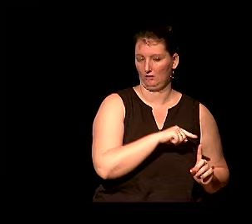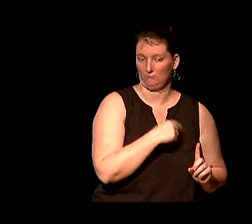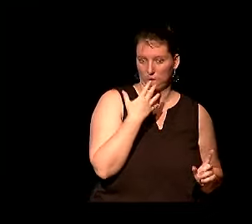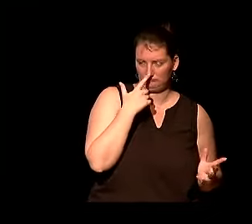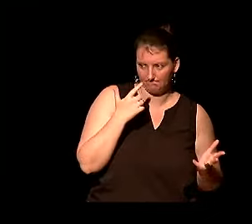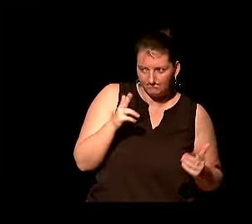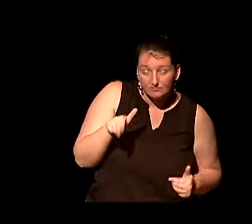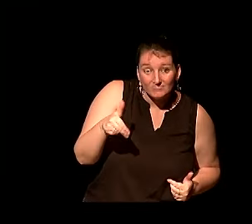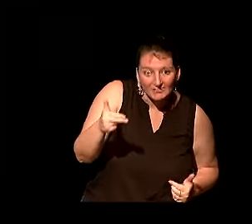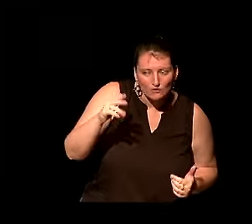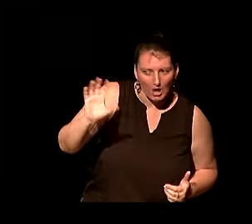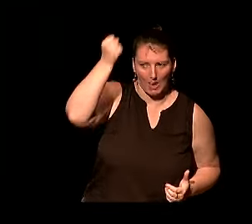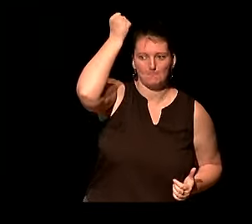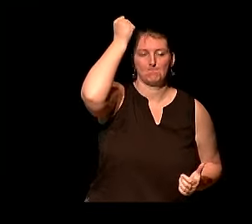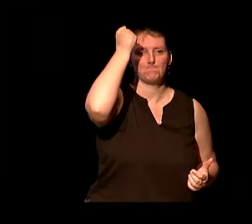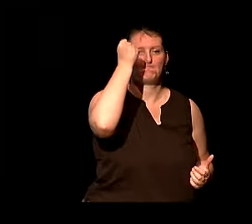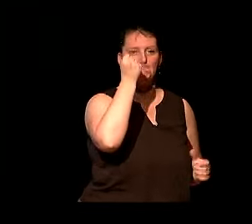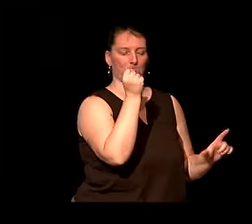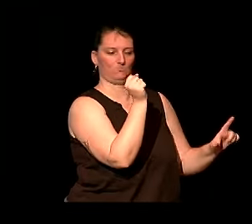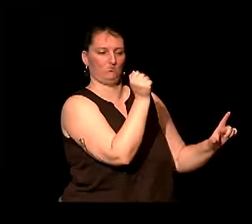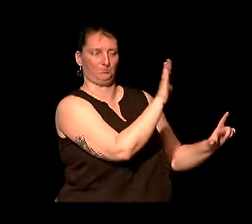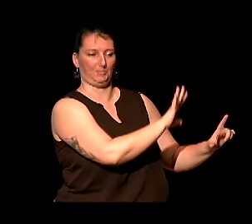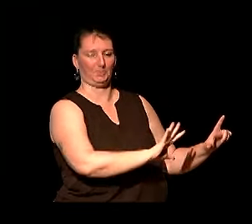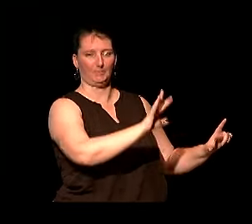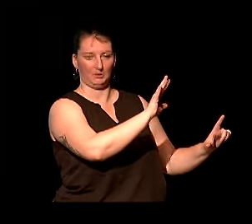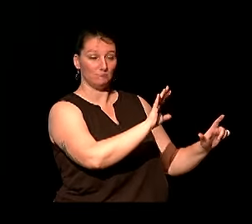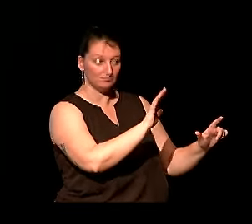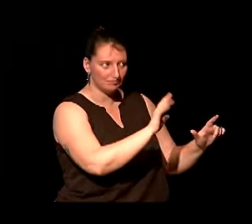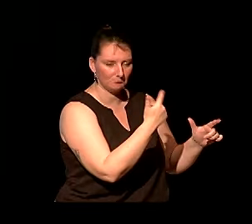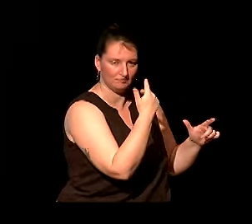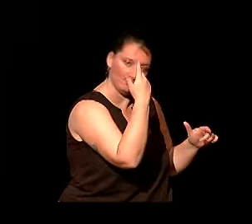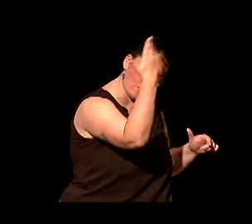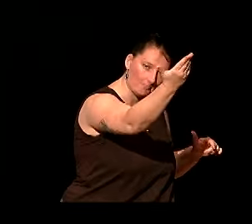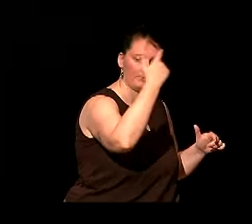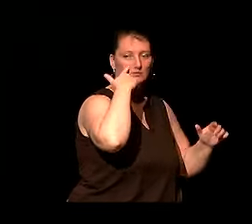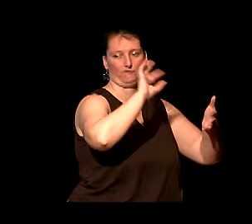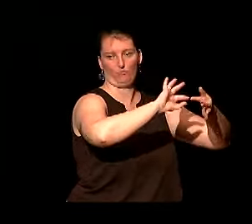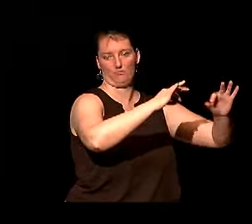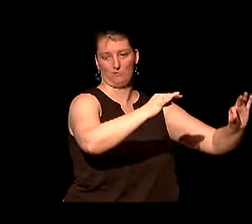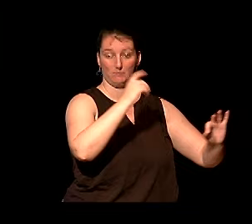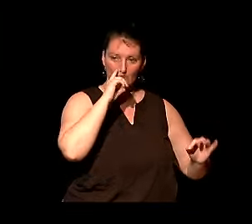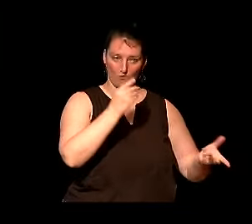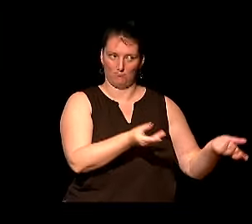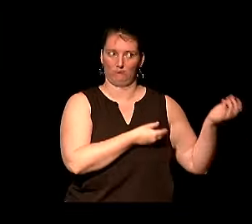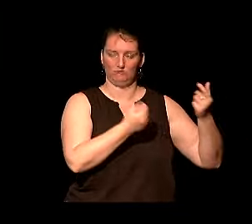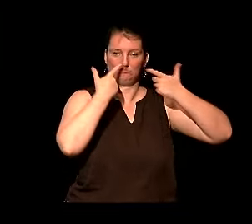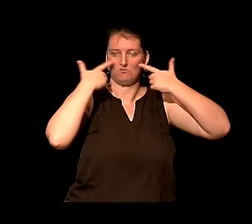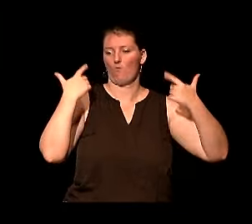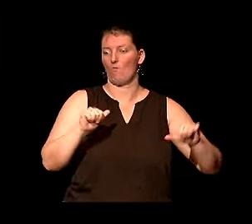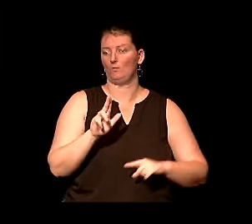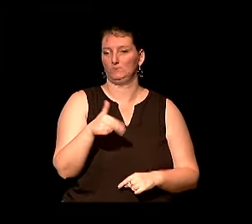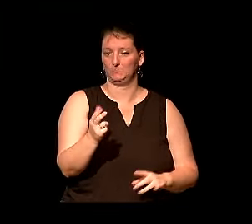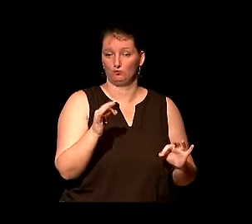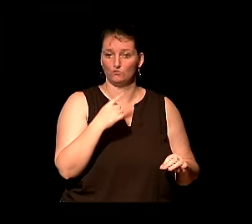veut capter et que le drame s'inscrive à l'intérieur, mais pour rendre visible une nature particulière. C'est ce qu'il dit donc quand il